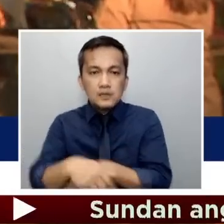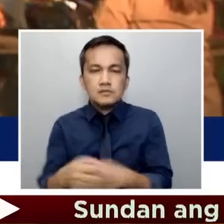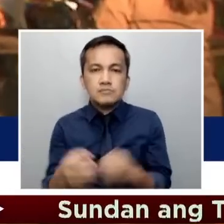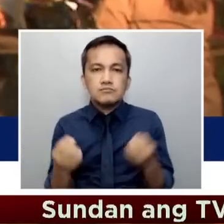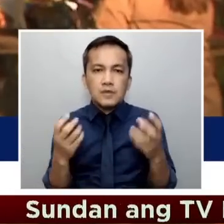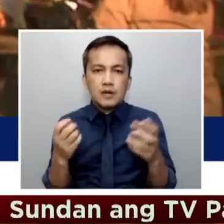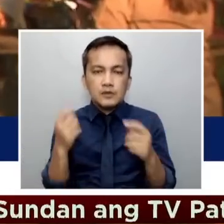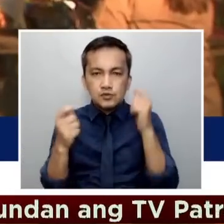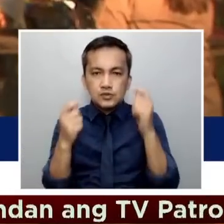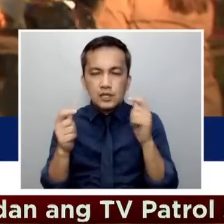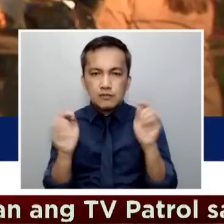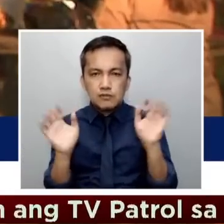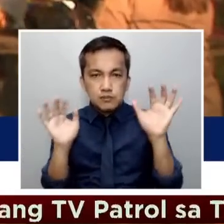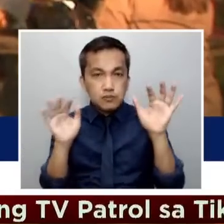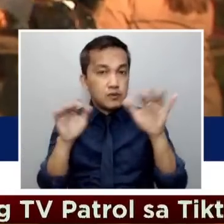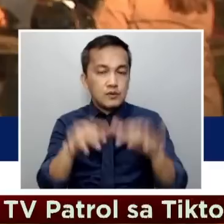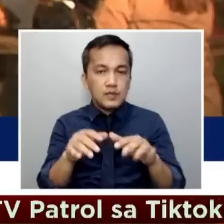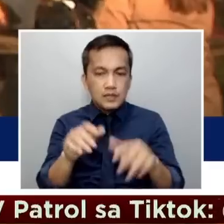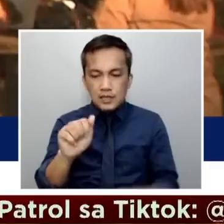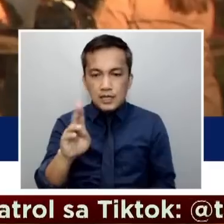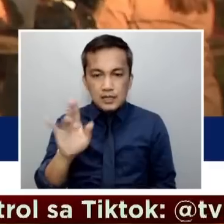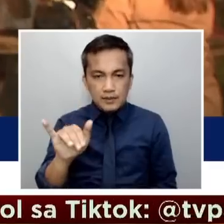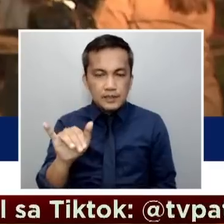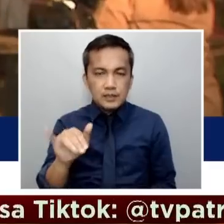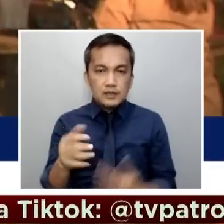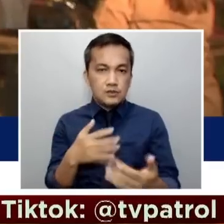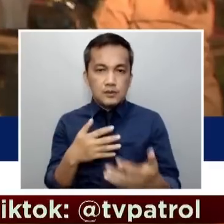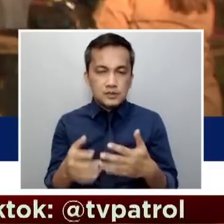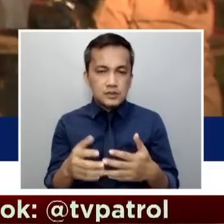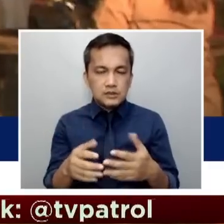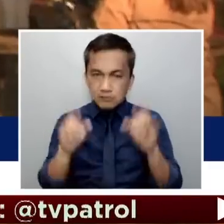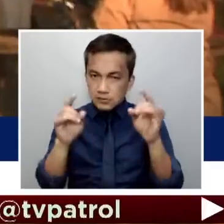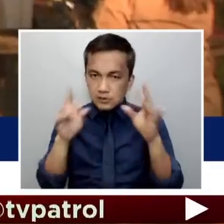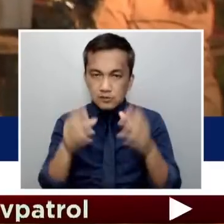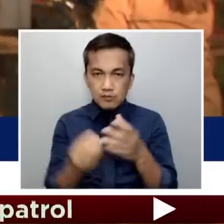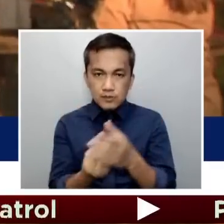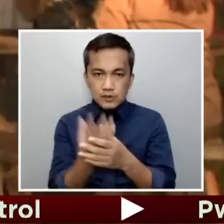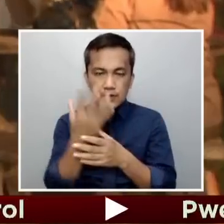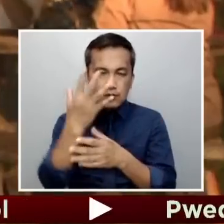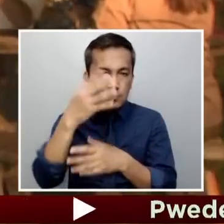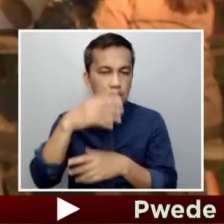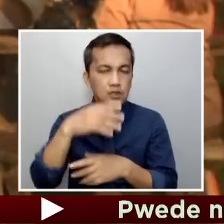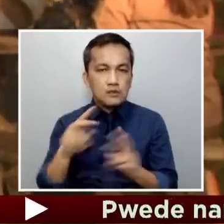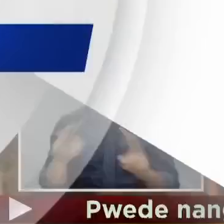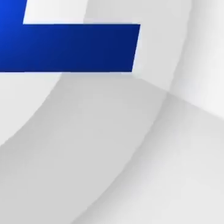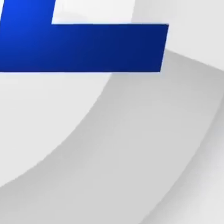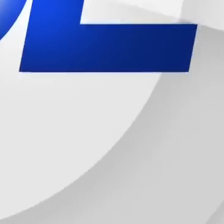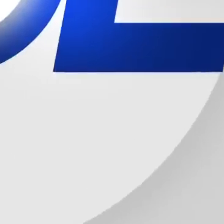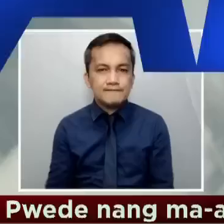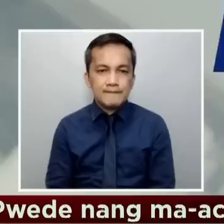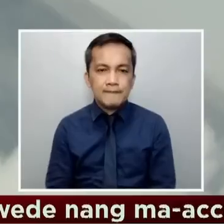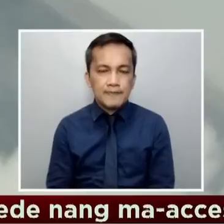mga turista ang Albay sa kabila na nakaambang pagsabog ng bulkan.